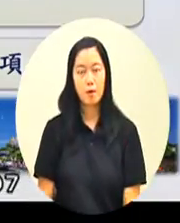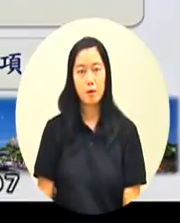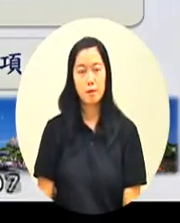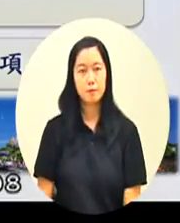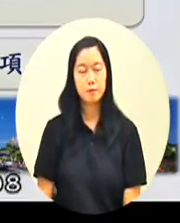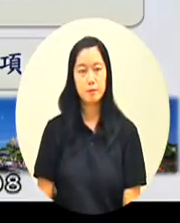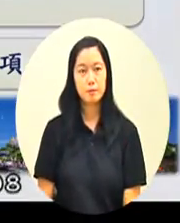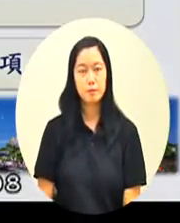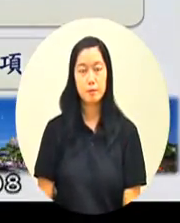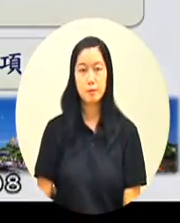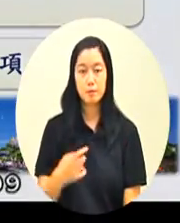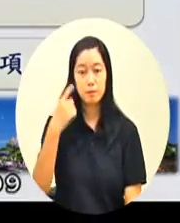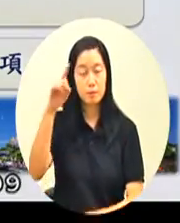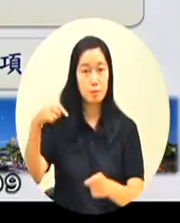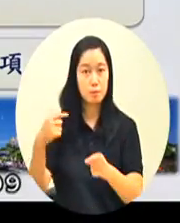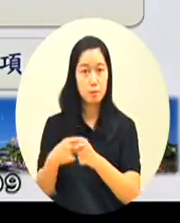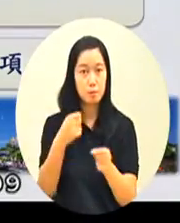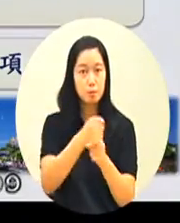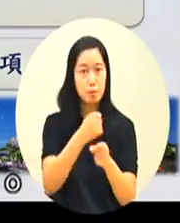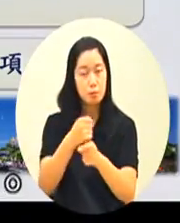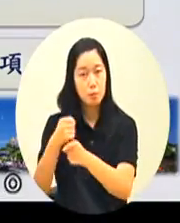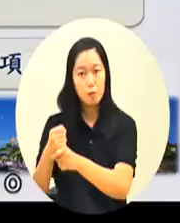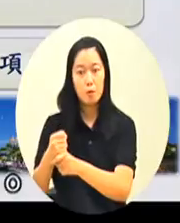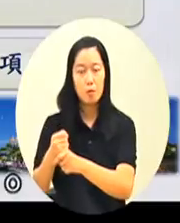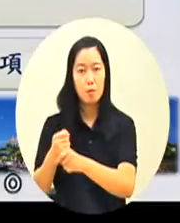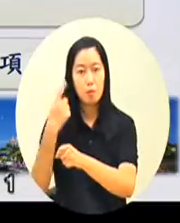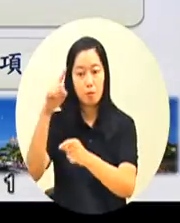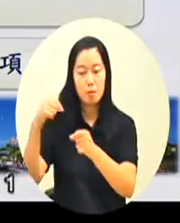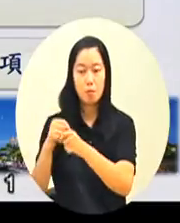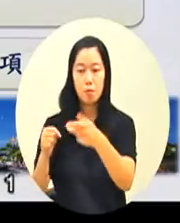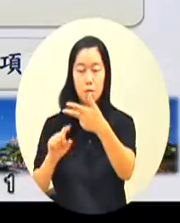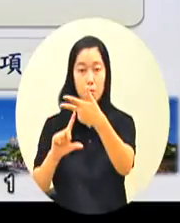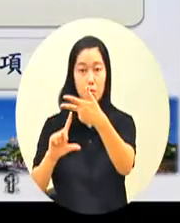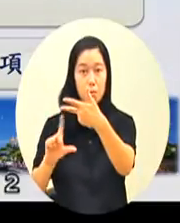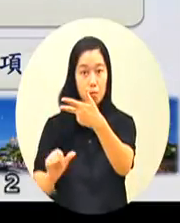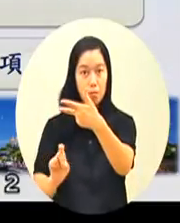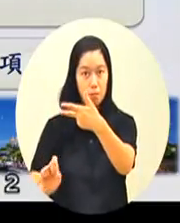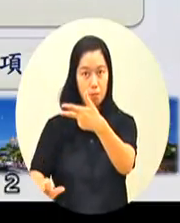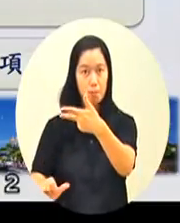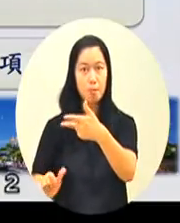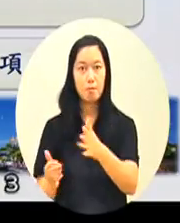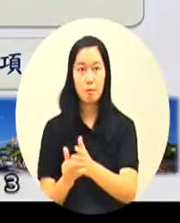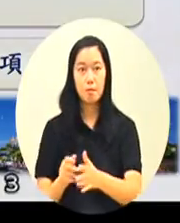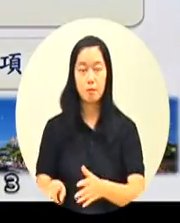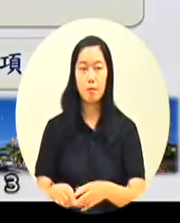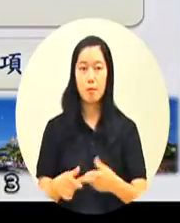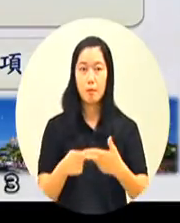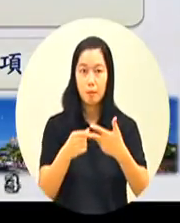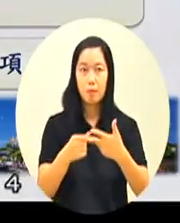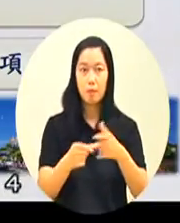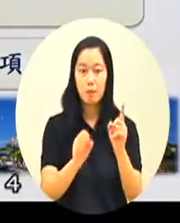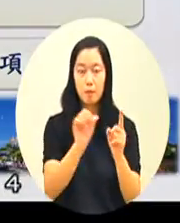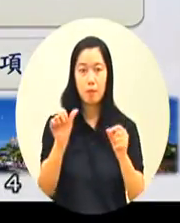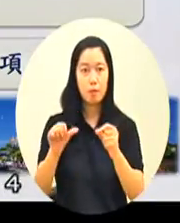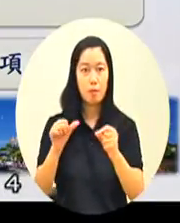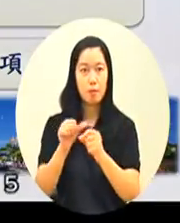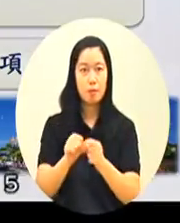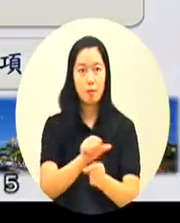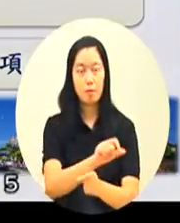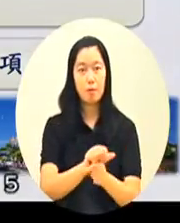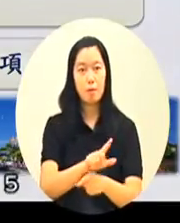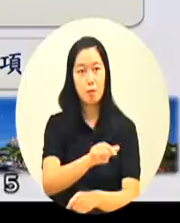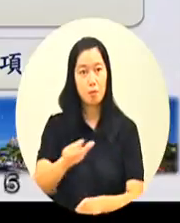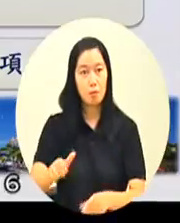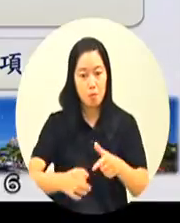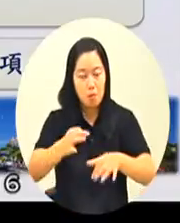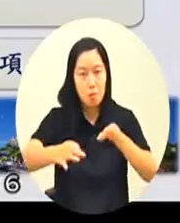在会做到明年的7月15号。 再来第七是办理105年物价机器